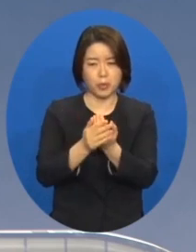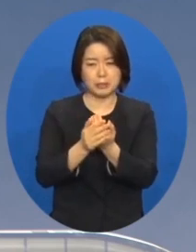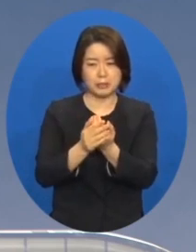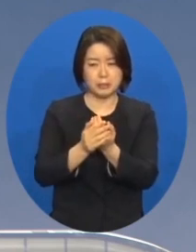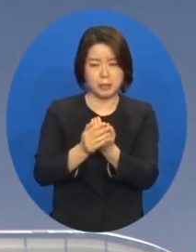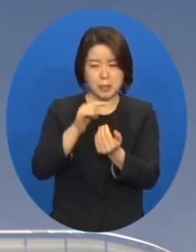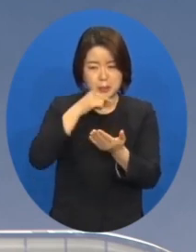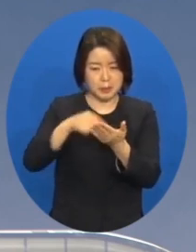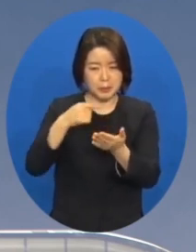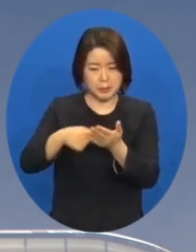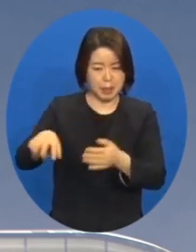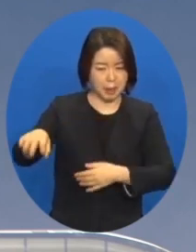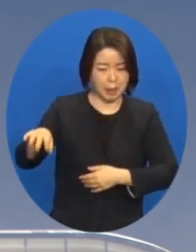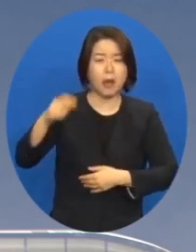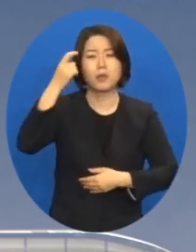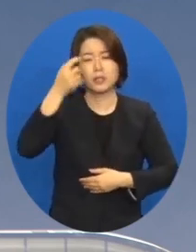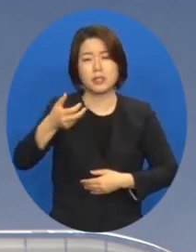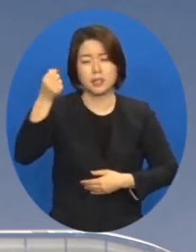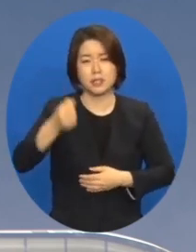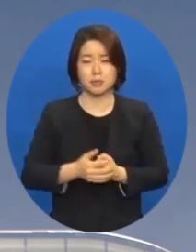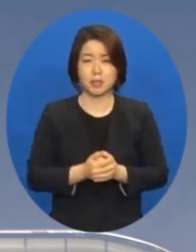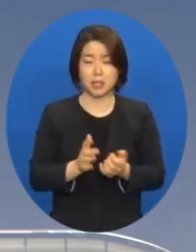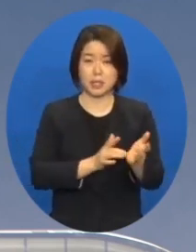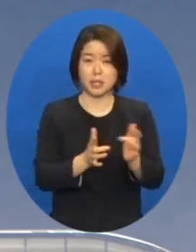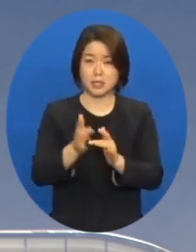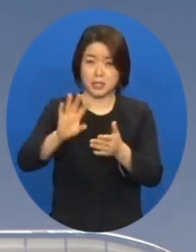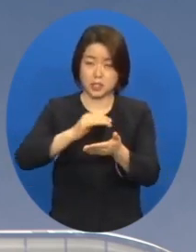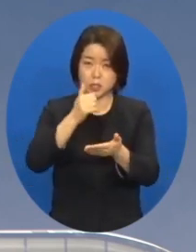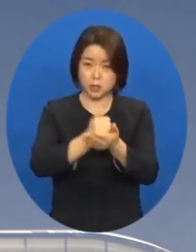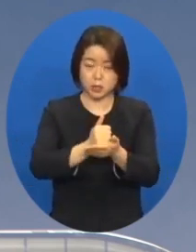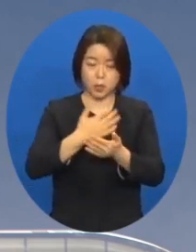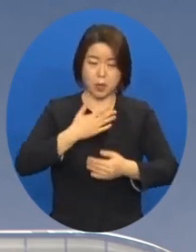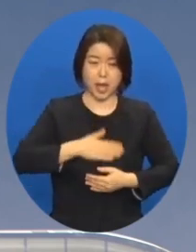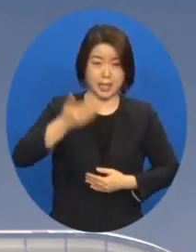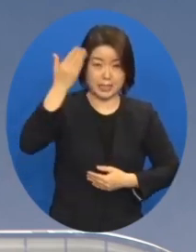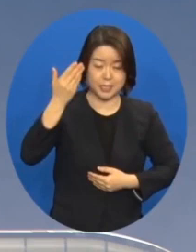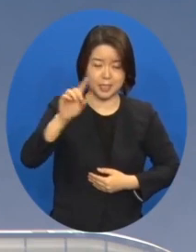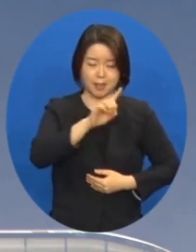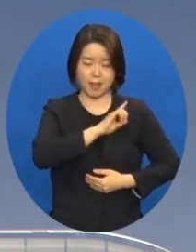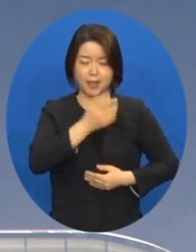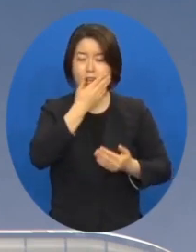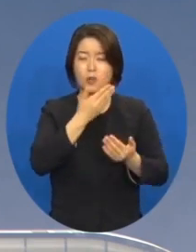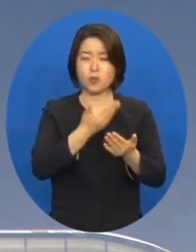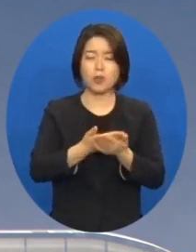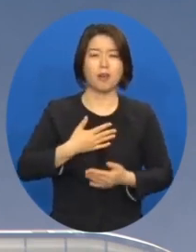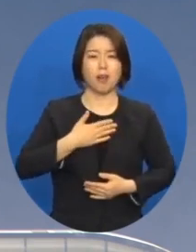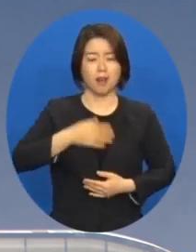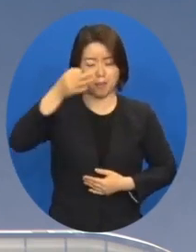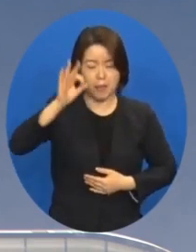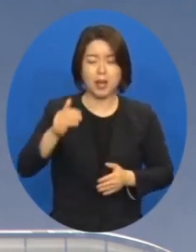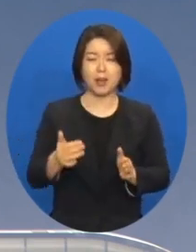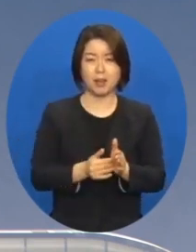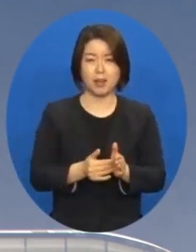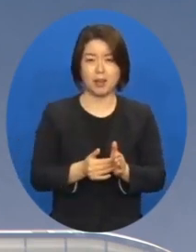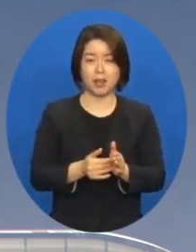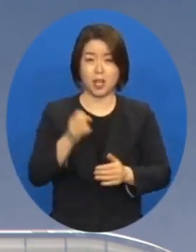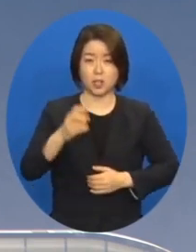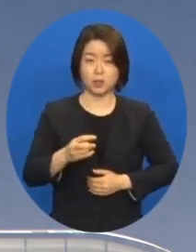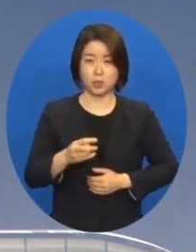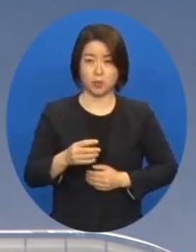그랬어요. 그것은 예수 그리스도를 아는 지식이 가장 귀한 것임을 깨달았기 때문입니다. 그리고